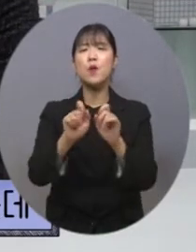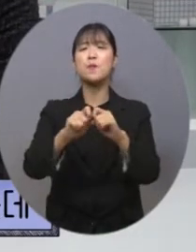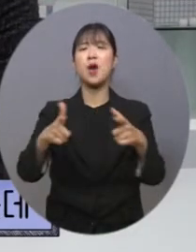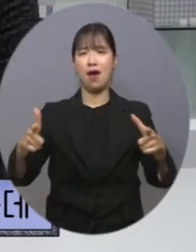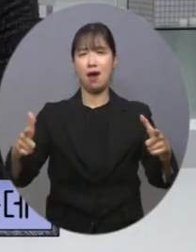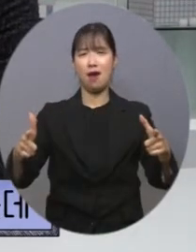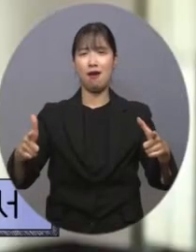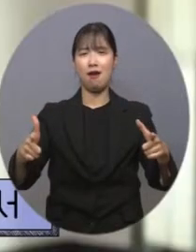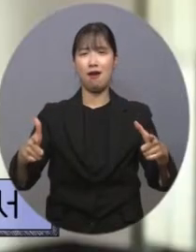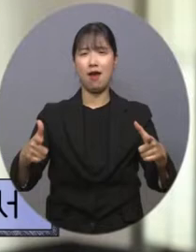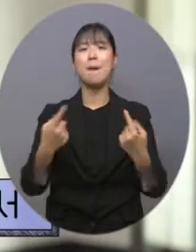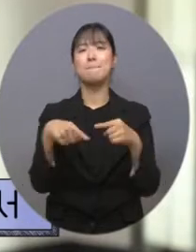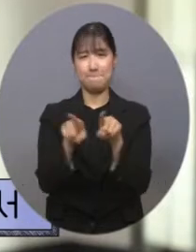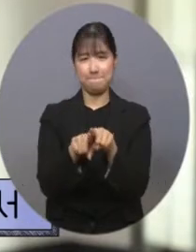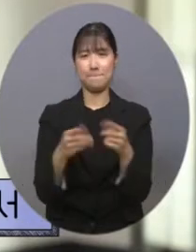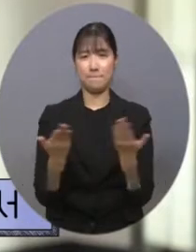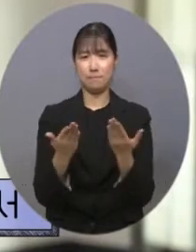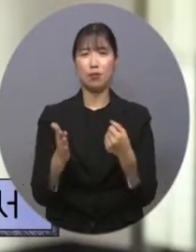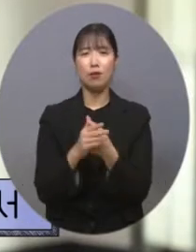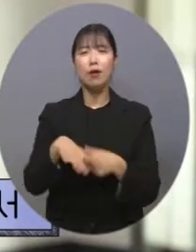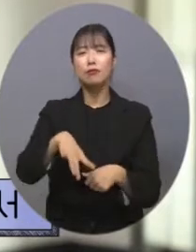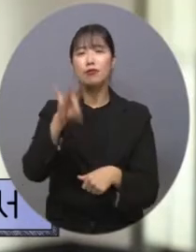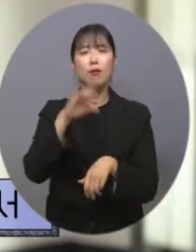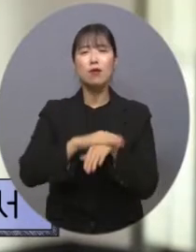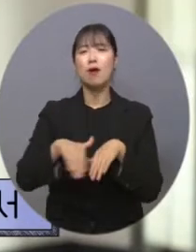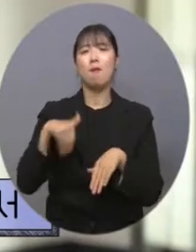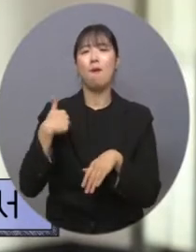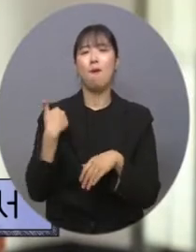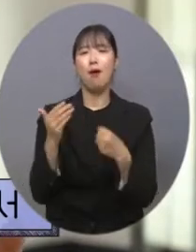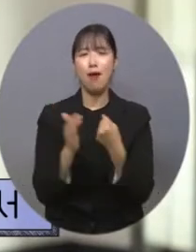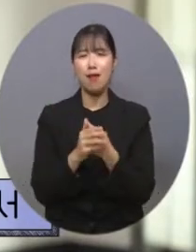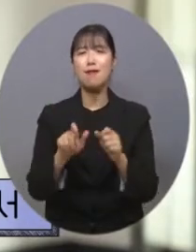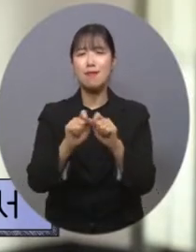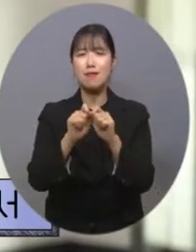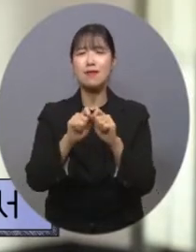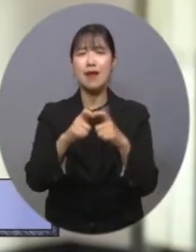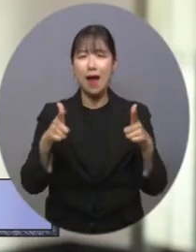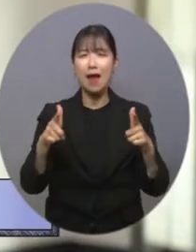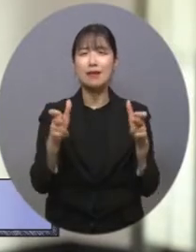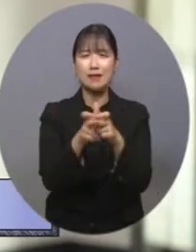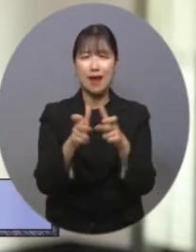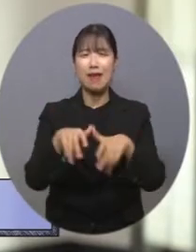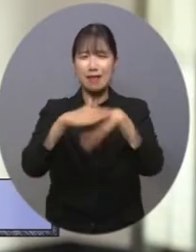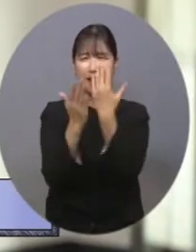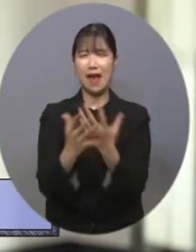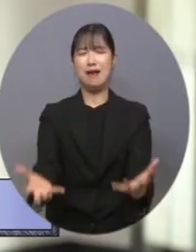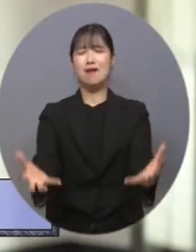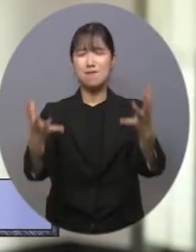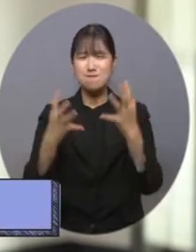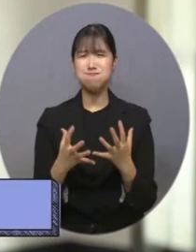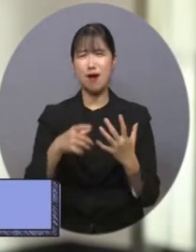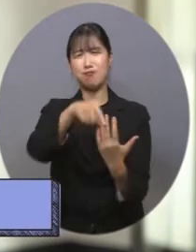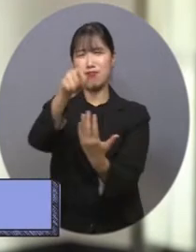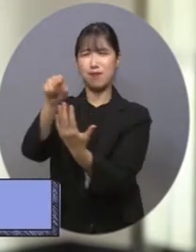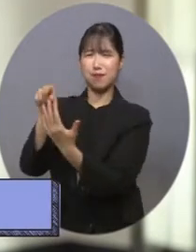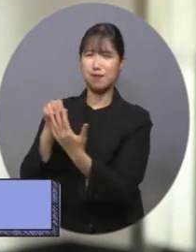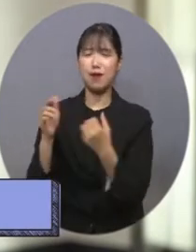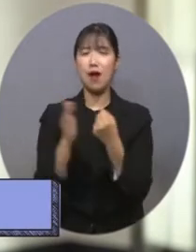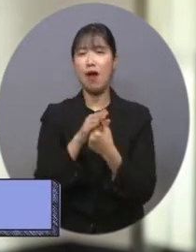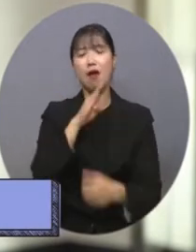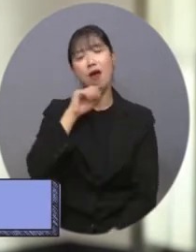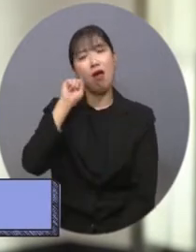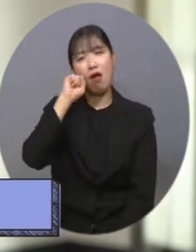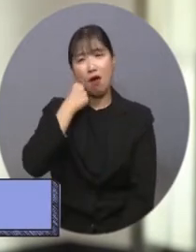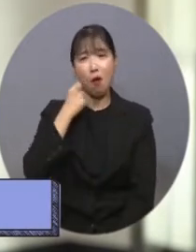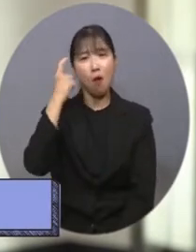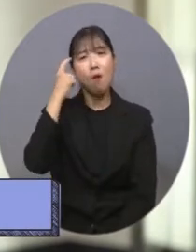근무하는데 그래서 처음에는 그냥 잘 모르니까 그 다양한 장애를 같이 뽑아서 처음 일을 할 때 처음엔 사실 굉장히 좀 어려운 부분들이 있었어요. 네. 장애